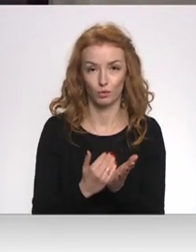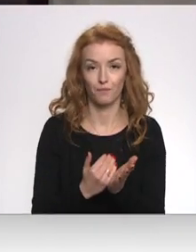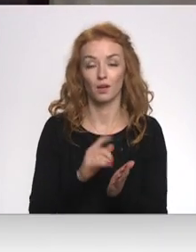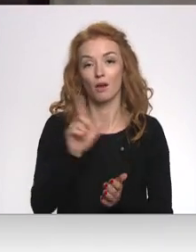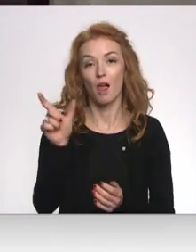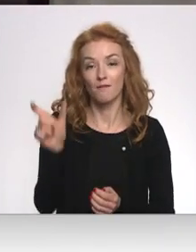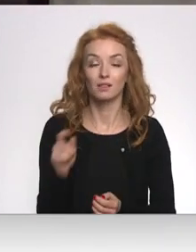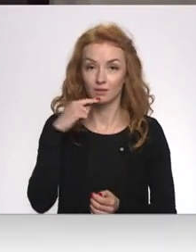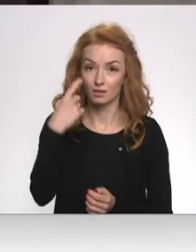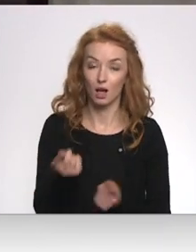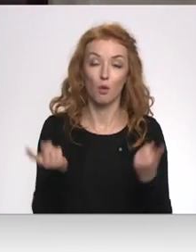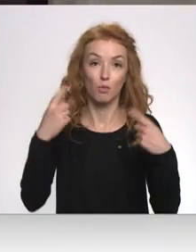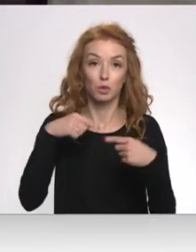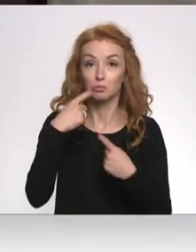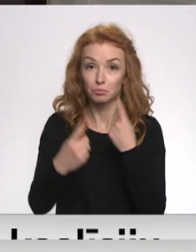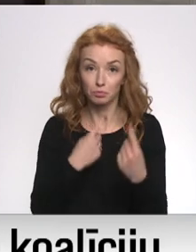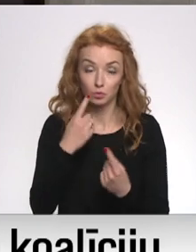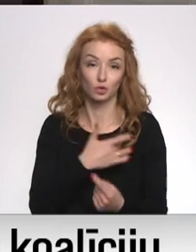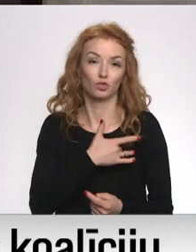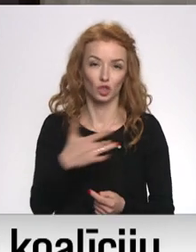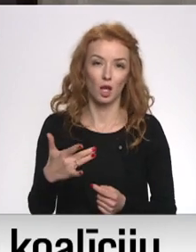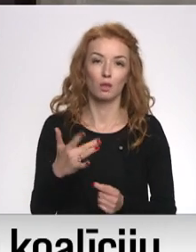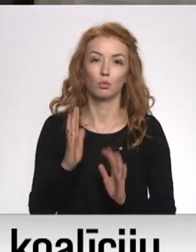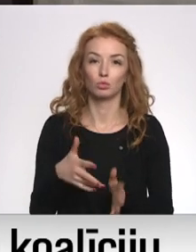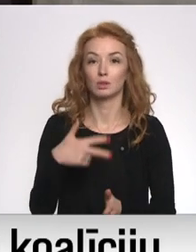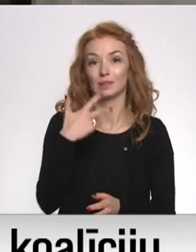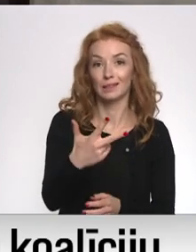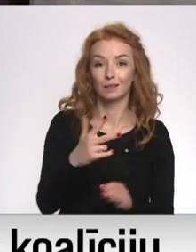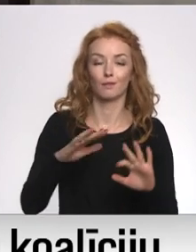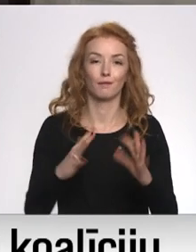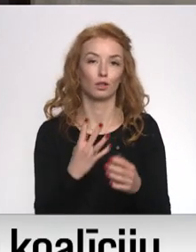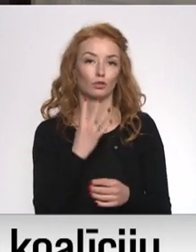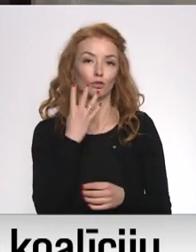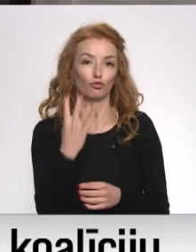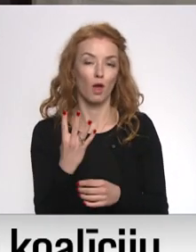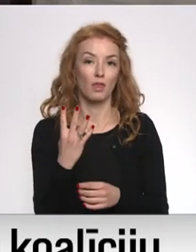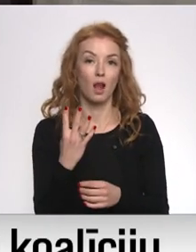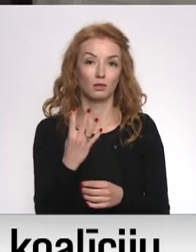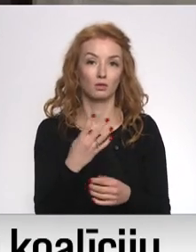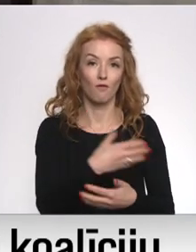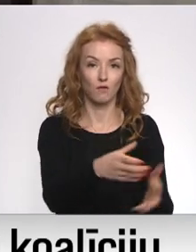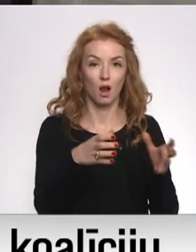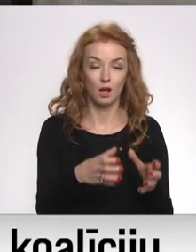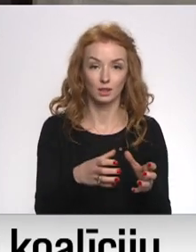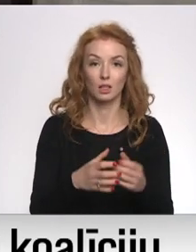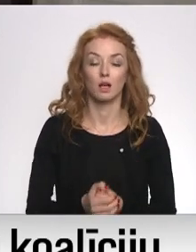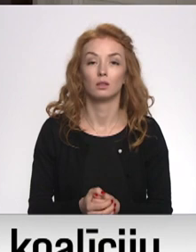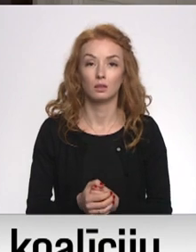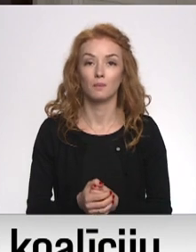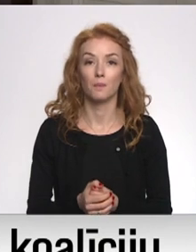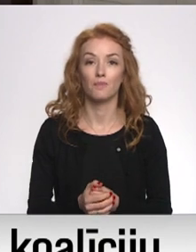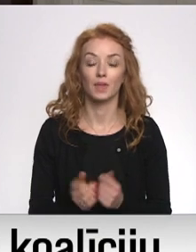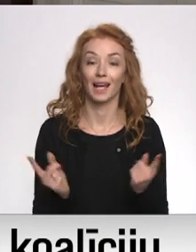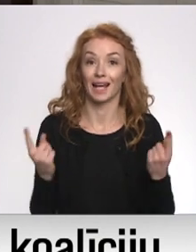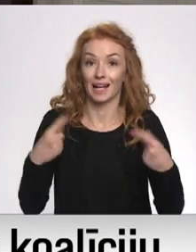sarunām pat labāk šķiet, ka tās varētu būt 3 vai 4 frakcijas.